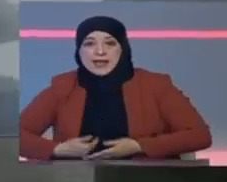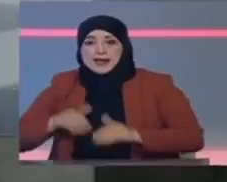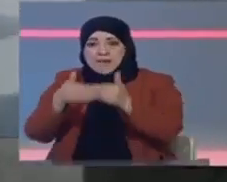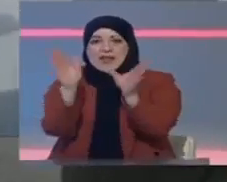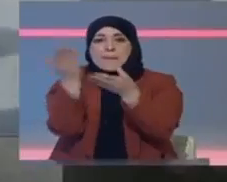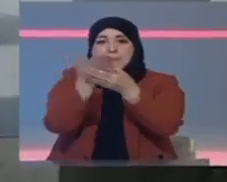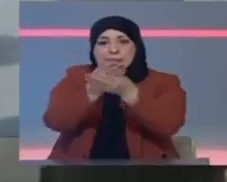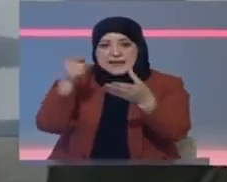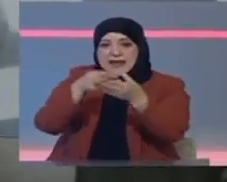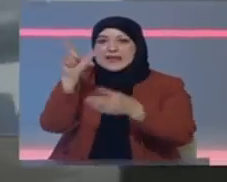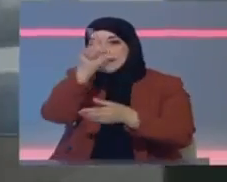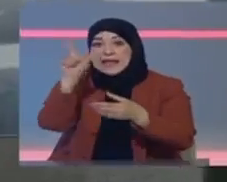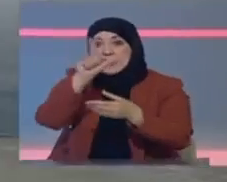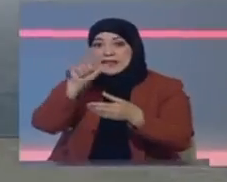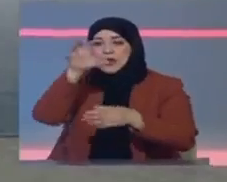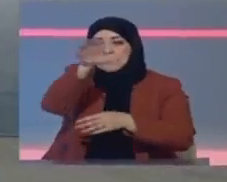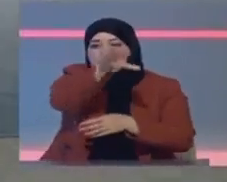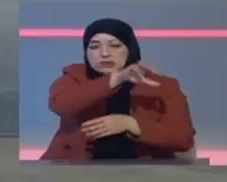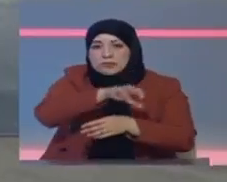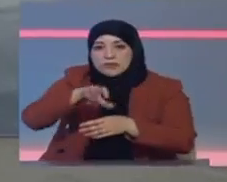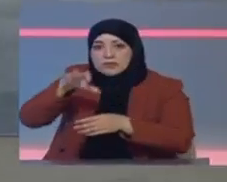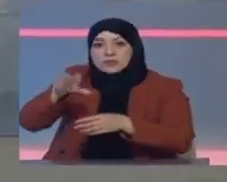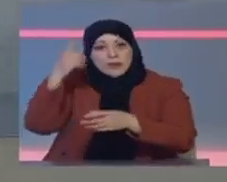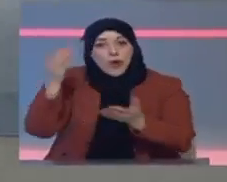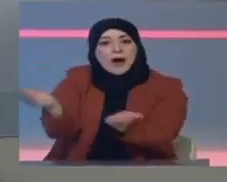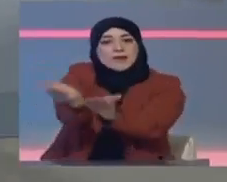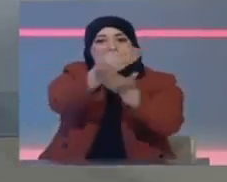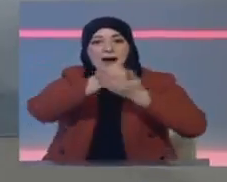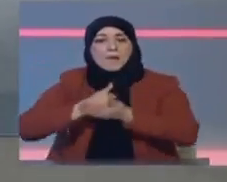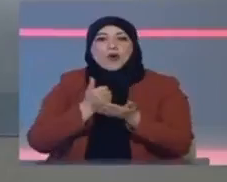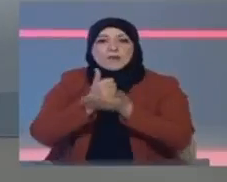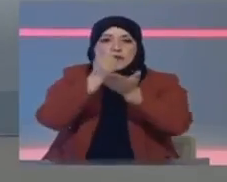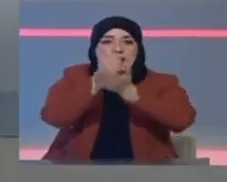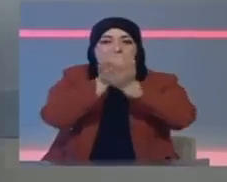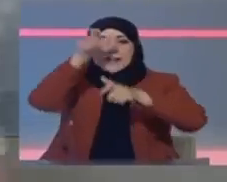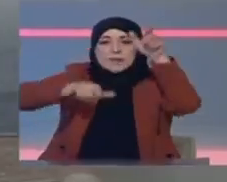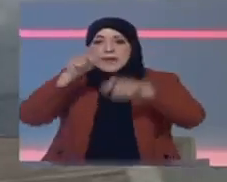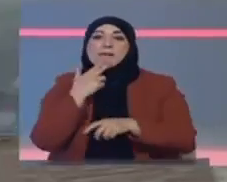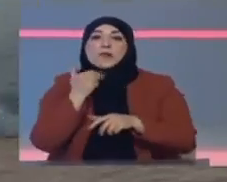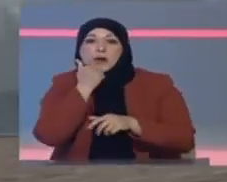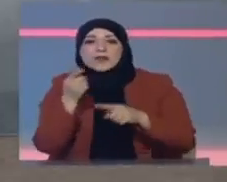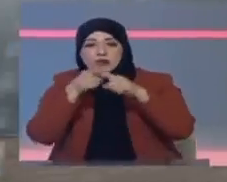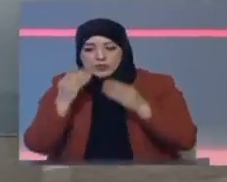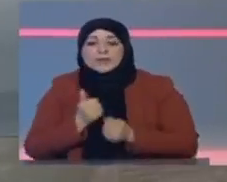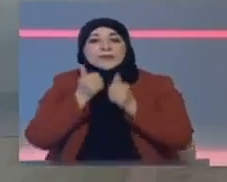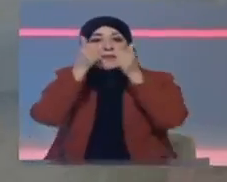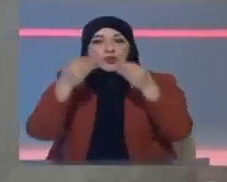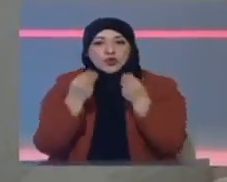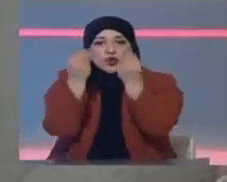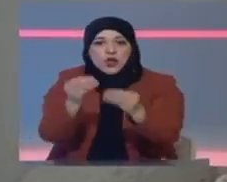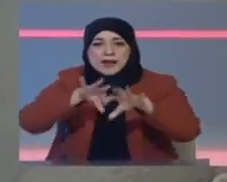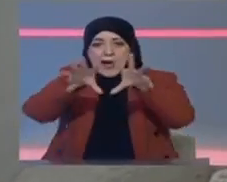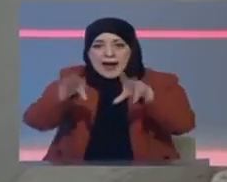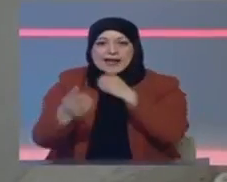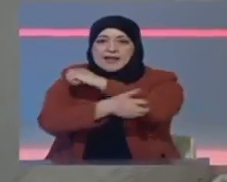مدرسه اعداديه بكل معتمديه لقبول التبرعات من المواطنين وتامين ايصالها الى العائلات